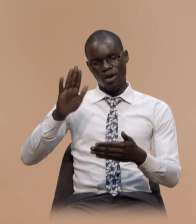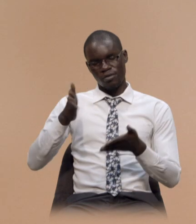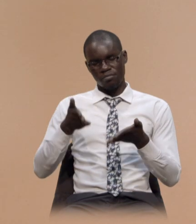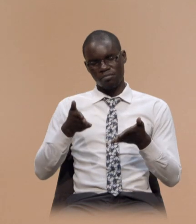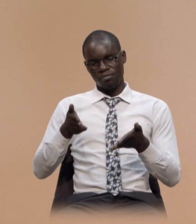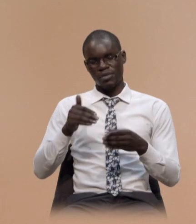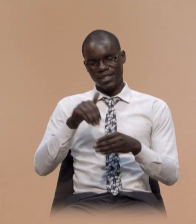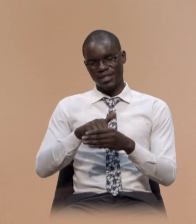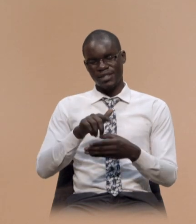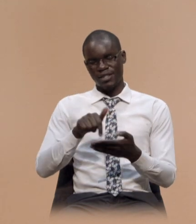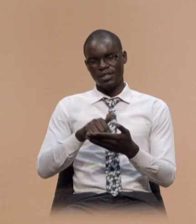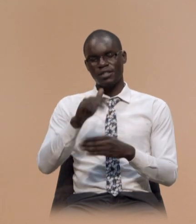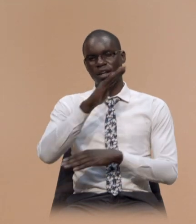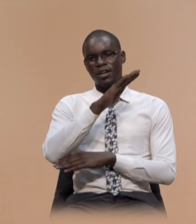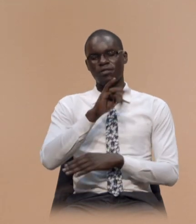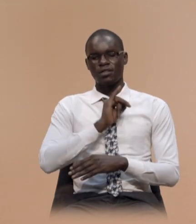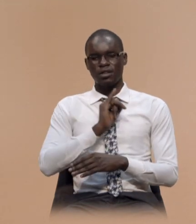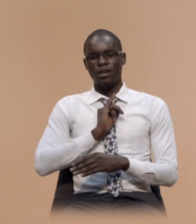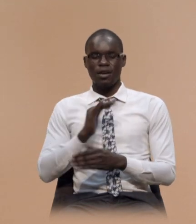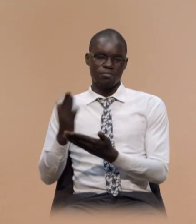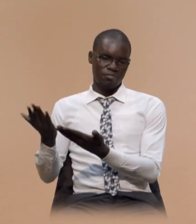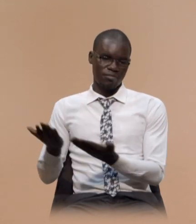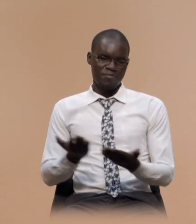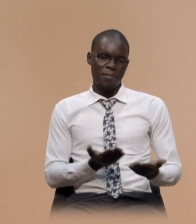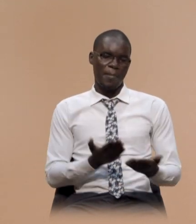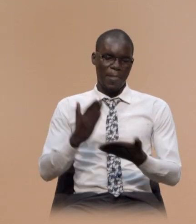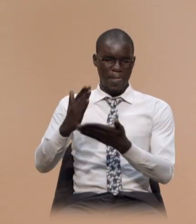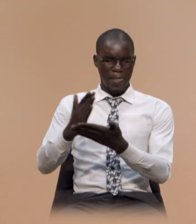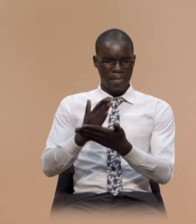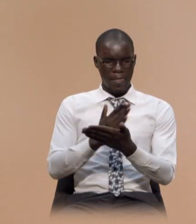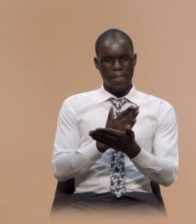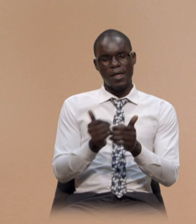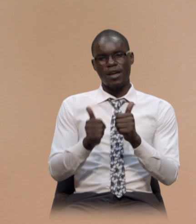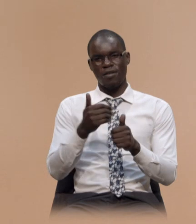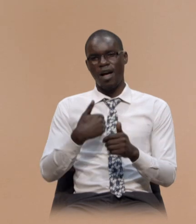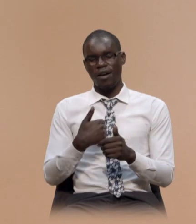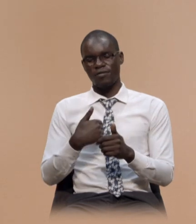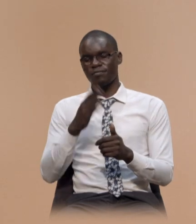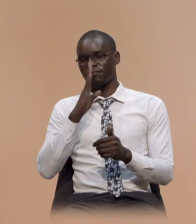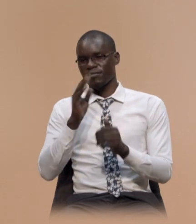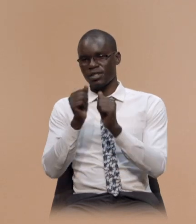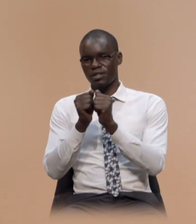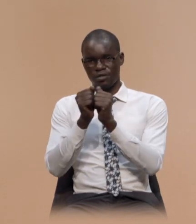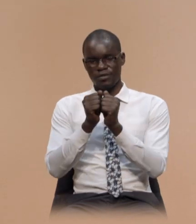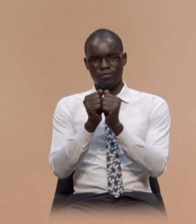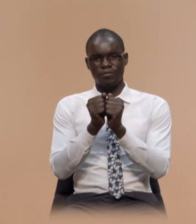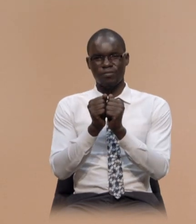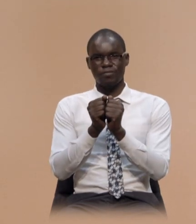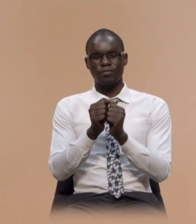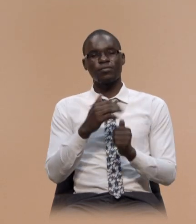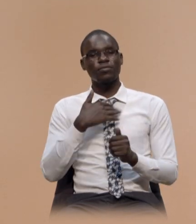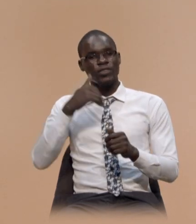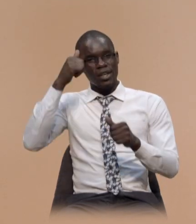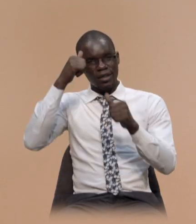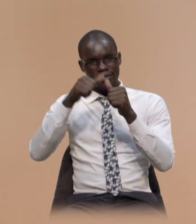ya mchana wa leo. Nami nakukaribisha katika vipindi vya mchana tuwe pamoja. Ninataka